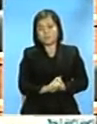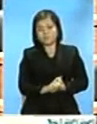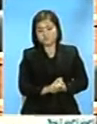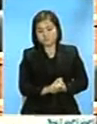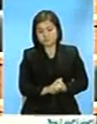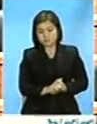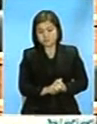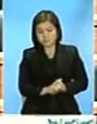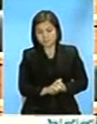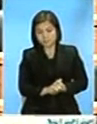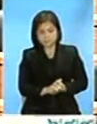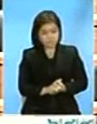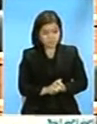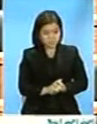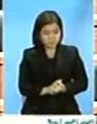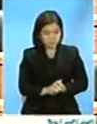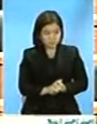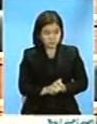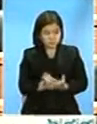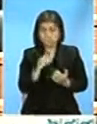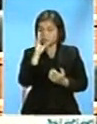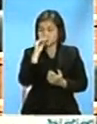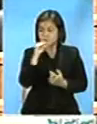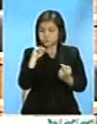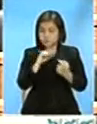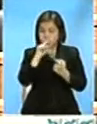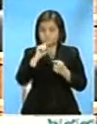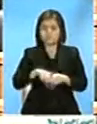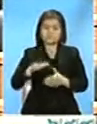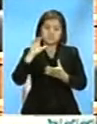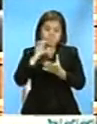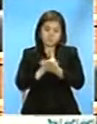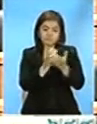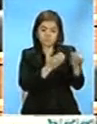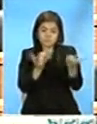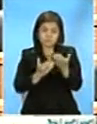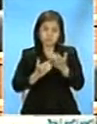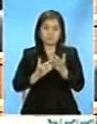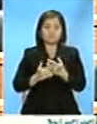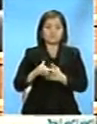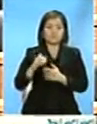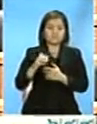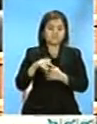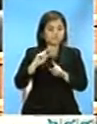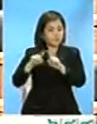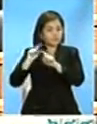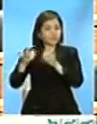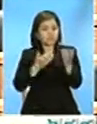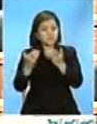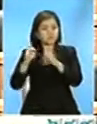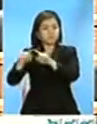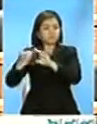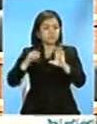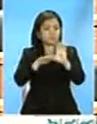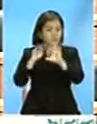งแต่ผมเรียนดีมาที่พูดกันอยู่ว่าสภาพี่น้องสภาบุตรธิดาสภาผัวเมียต่างๆต้องเรียนนิดนึงนั่นเป็นจุดปลายเ